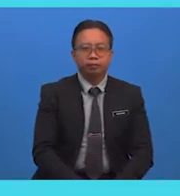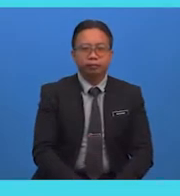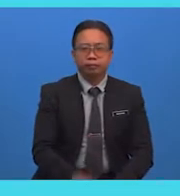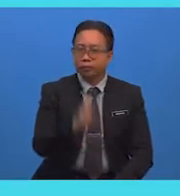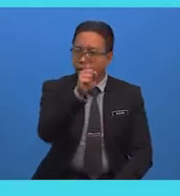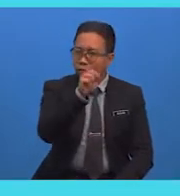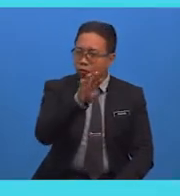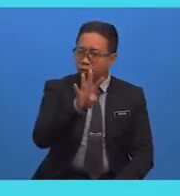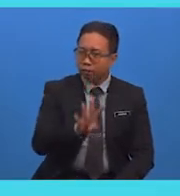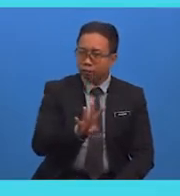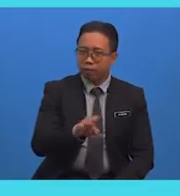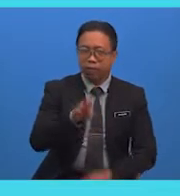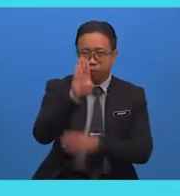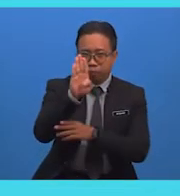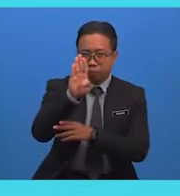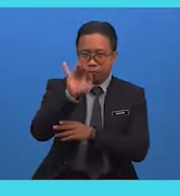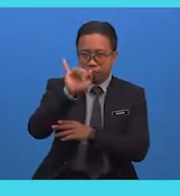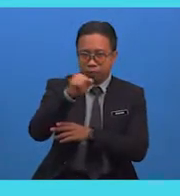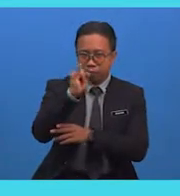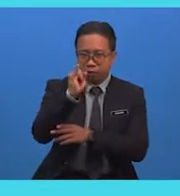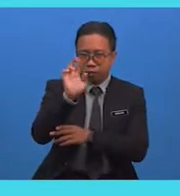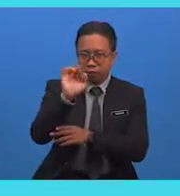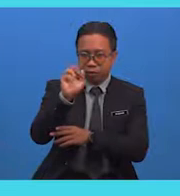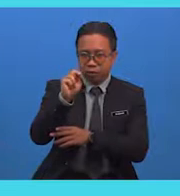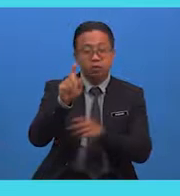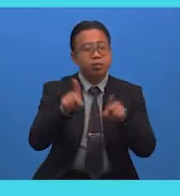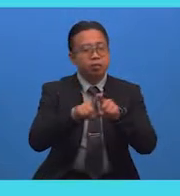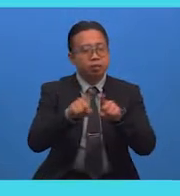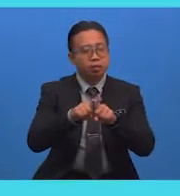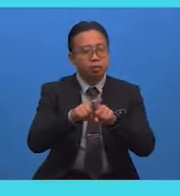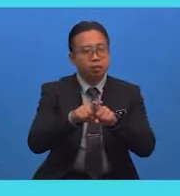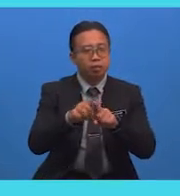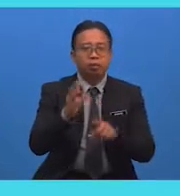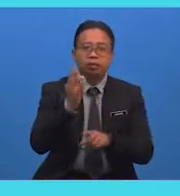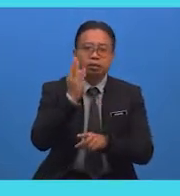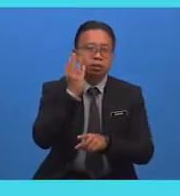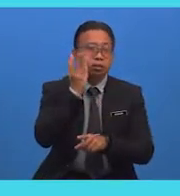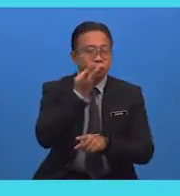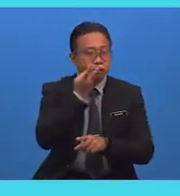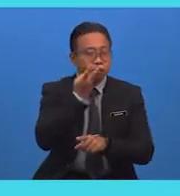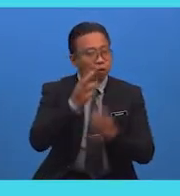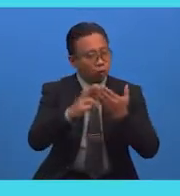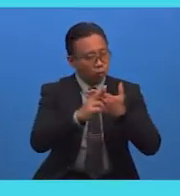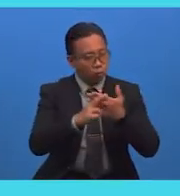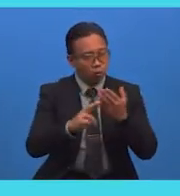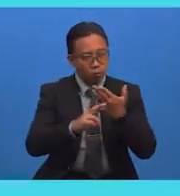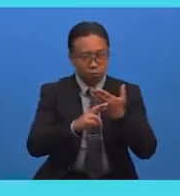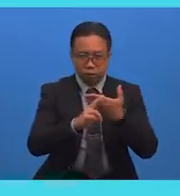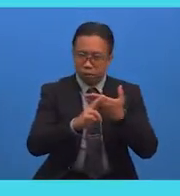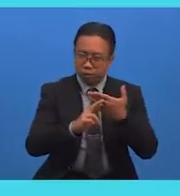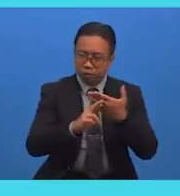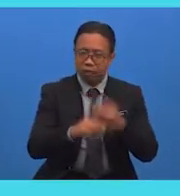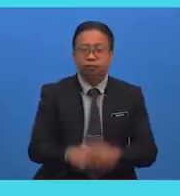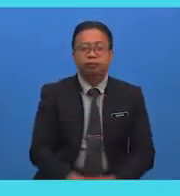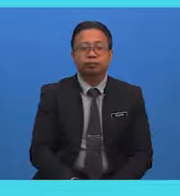ialah bijirin berserat tinggi seperti nasi, mi, roti, produk bijirin dan